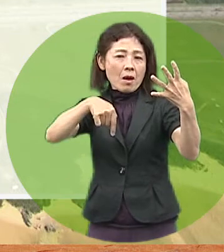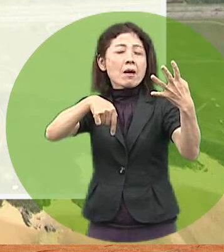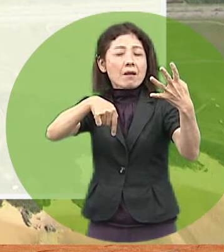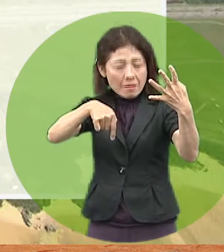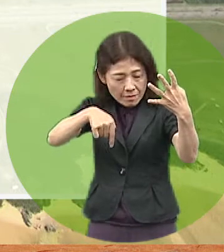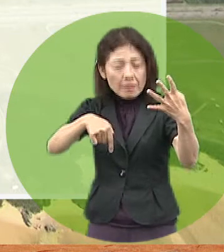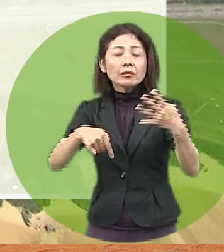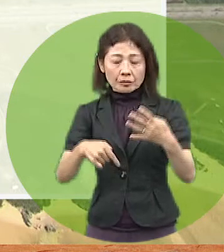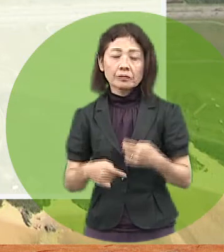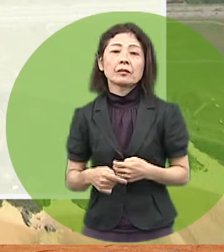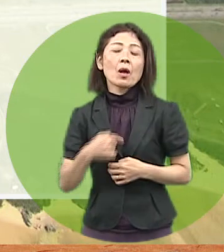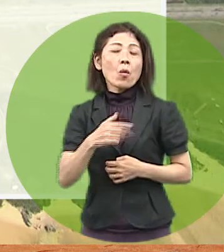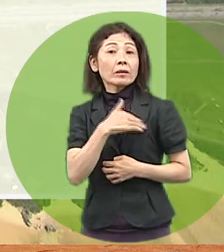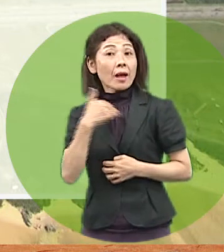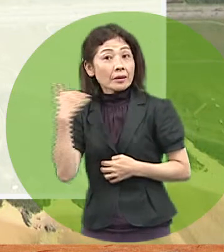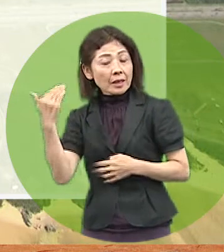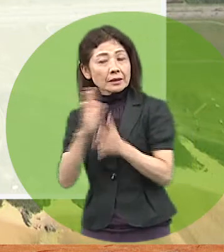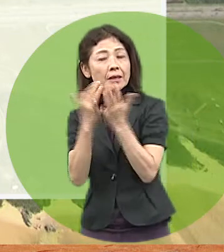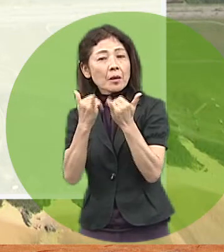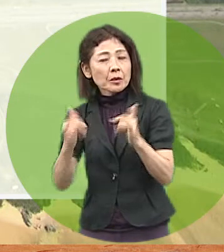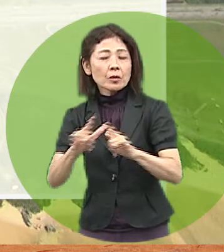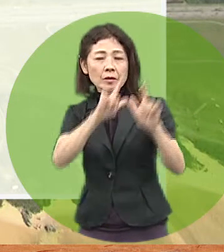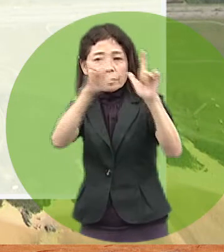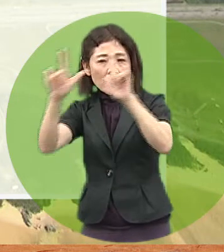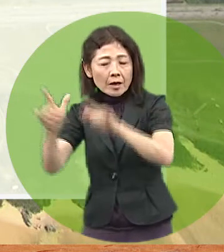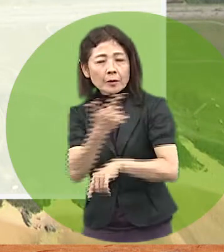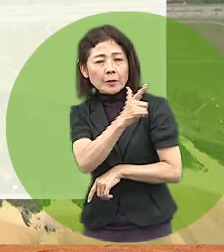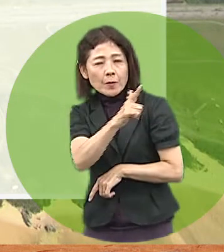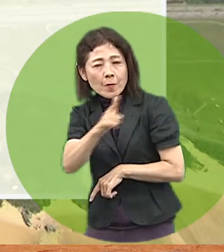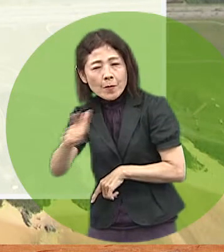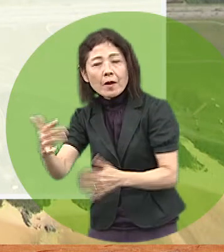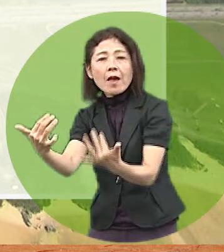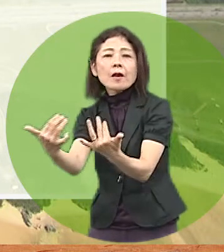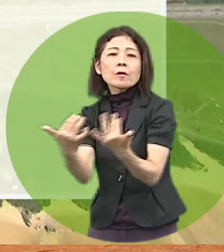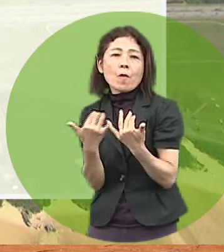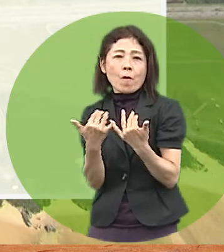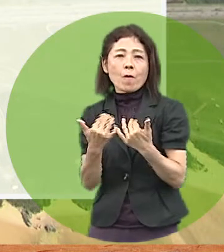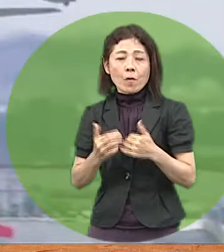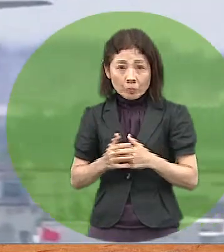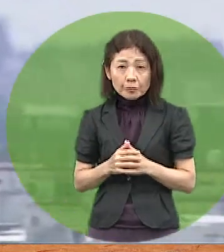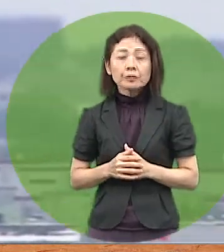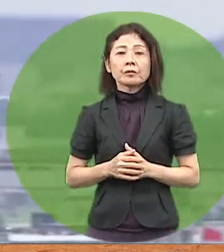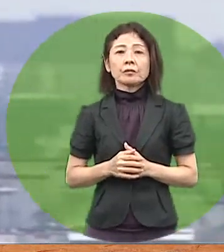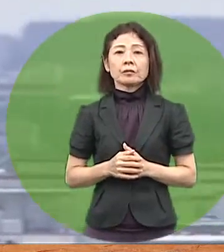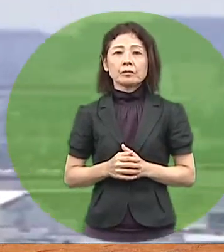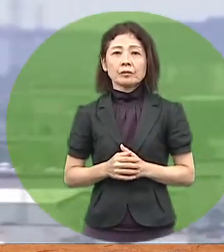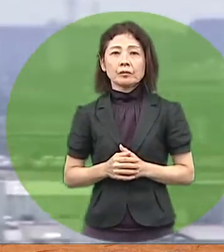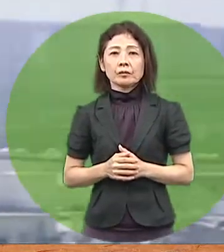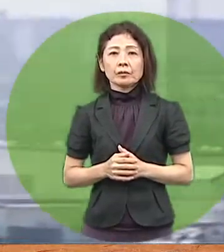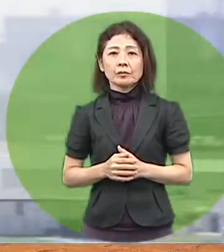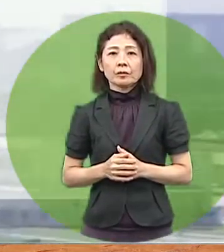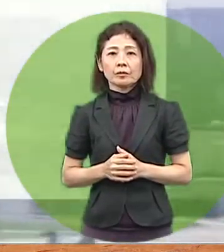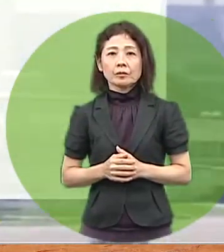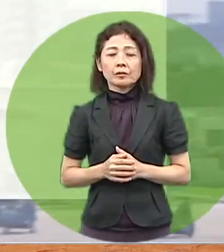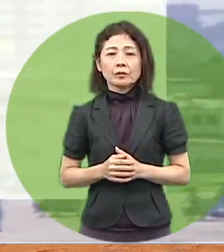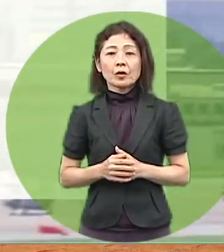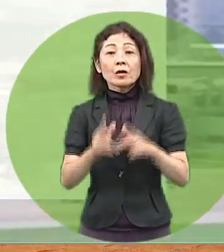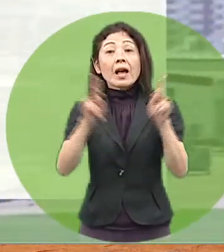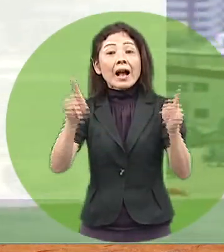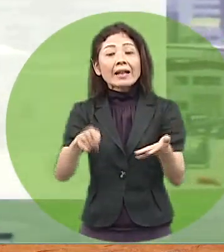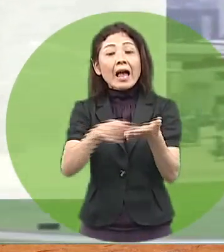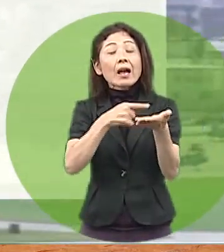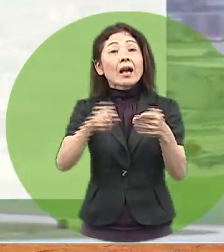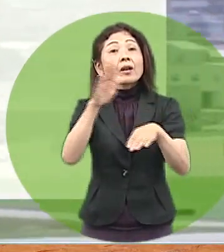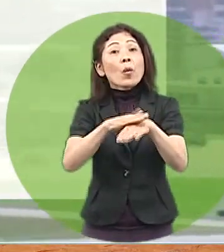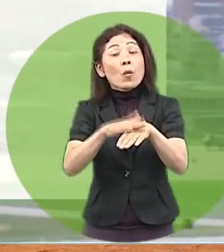し私たち県民の生活にさまざまな影響を及ぼしていんこうした課題の解決